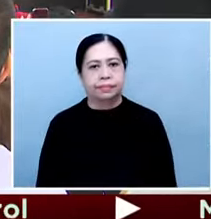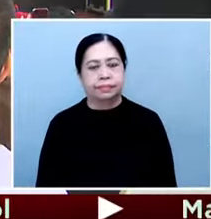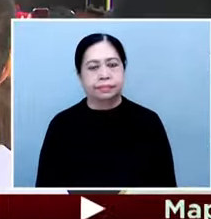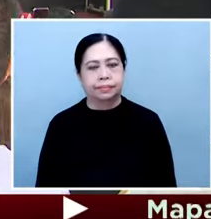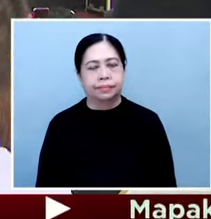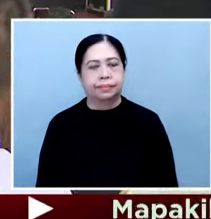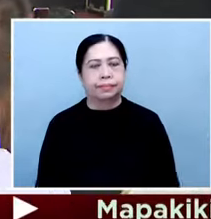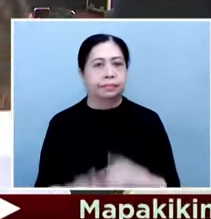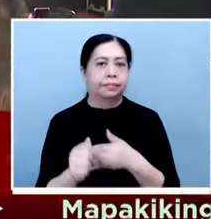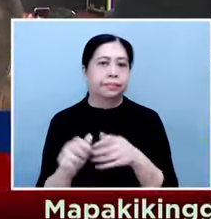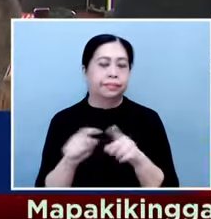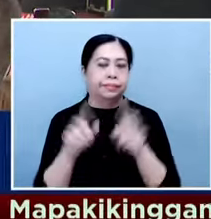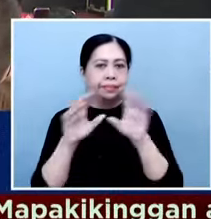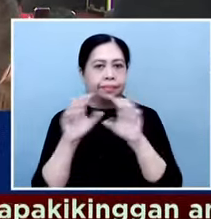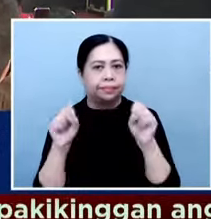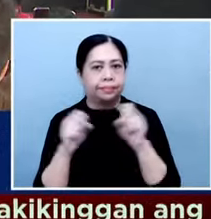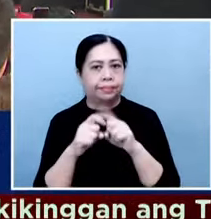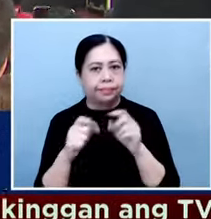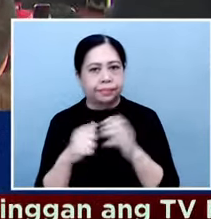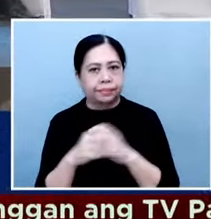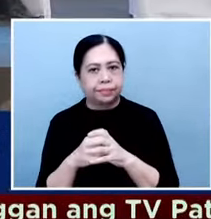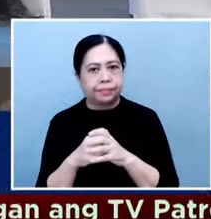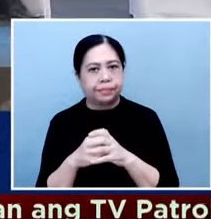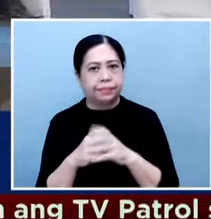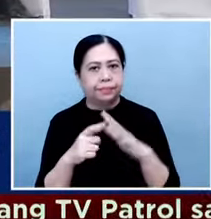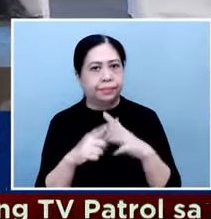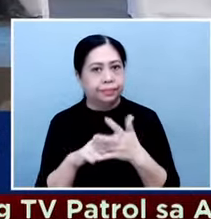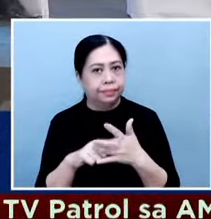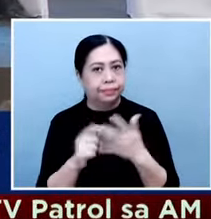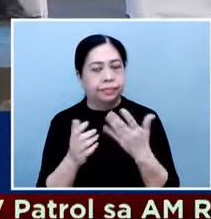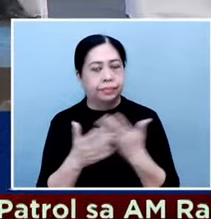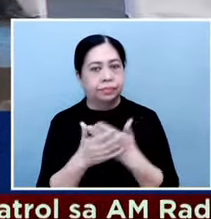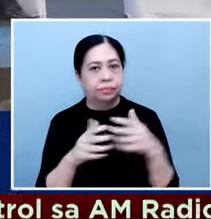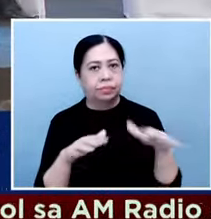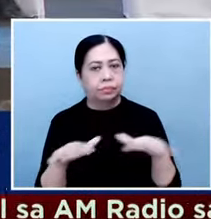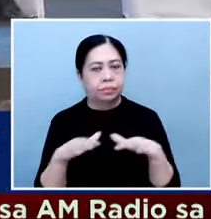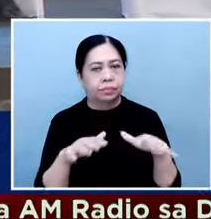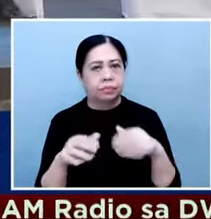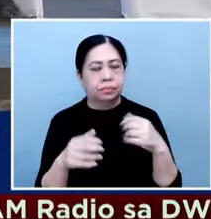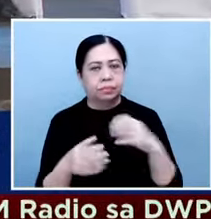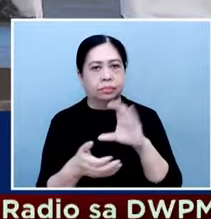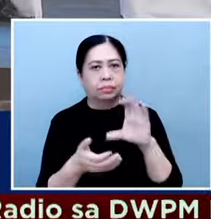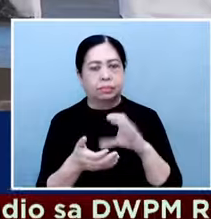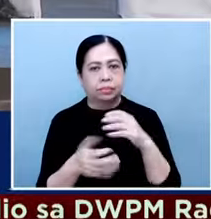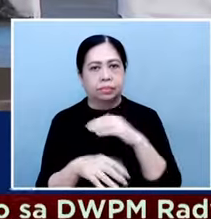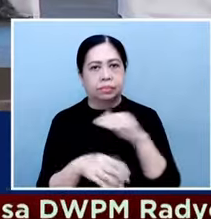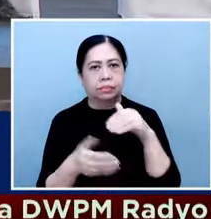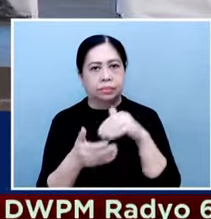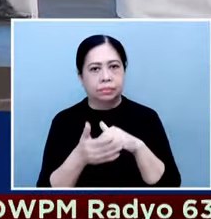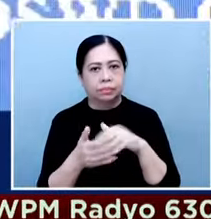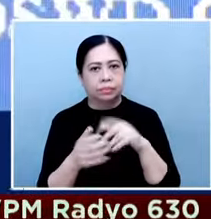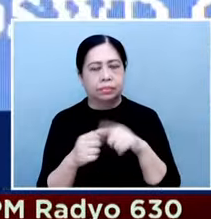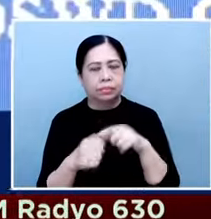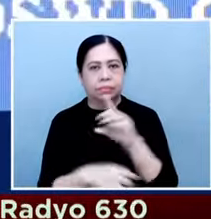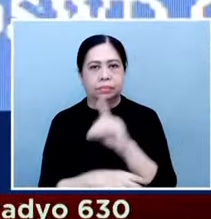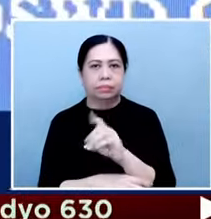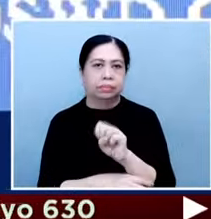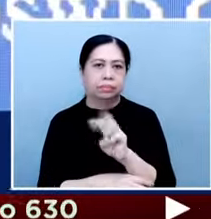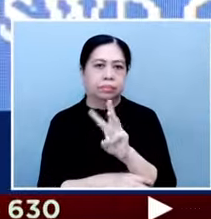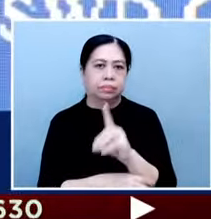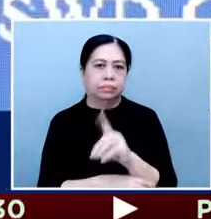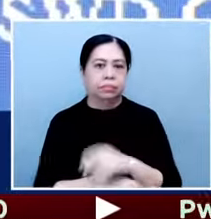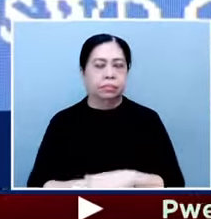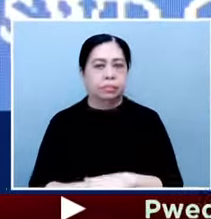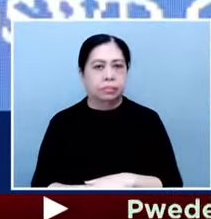Nanguna rin ang Pangulo sa pag-activate ng bagong Disaster Response Command Center ng Department of Social Welfare and